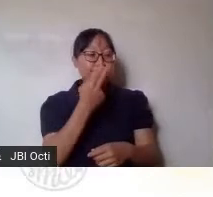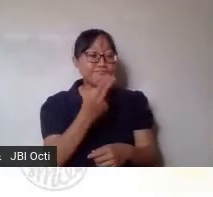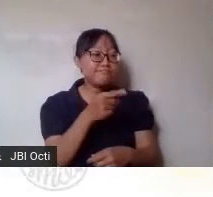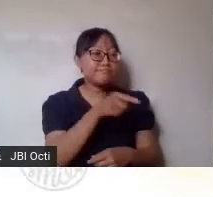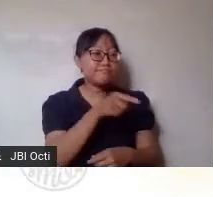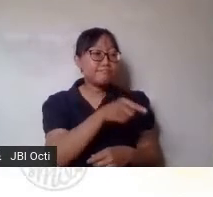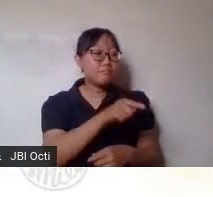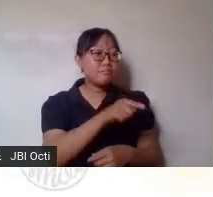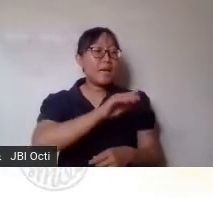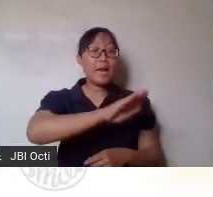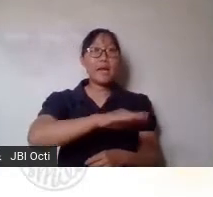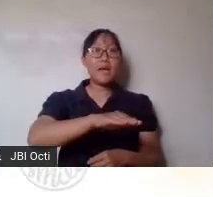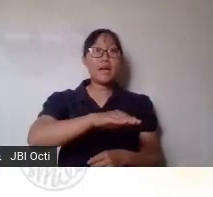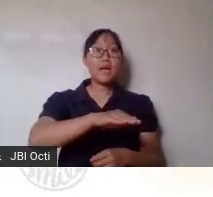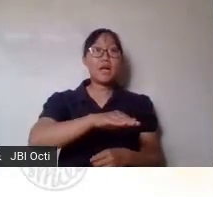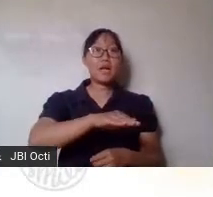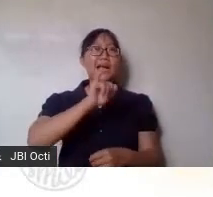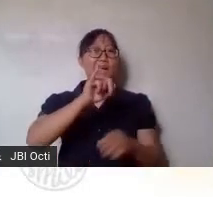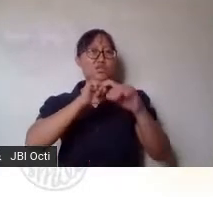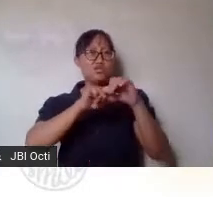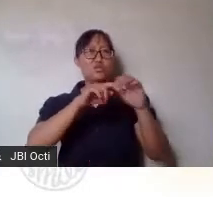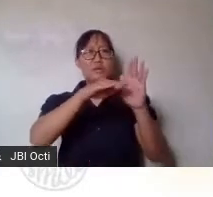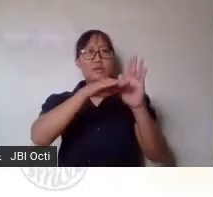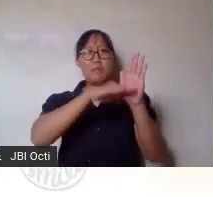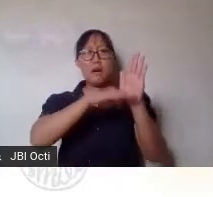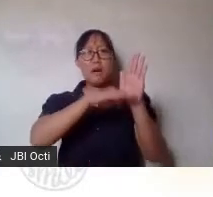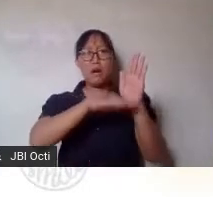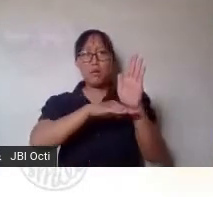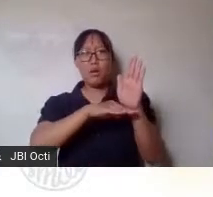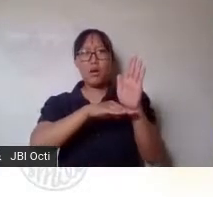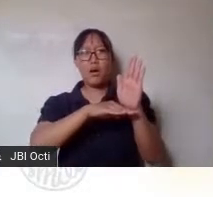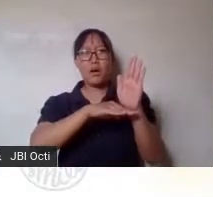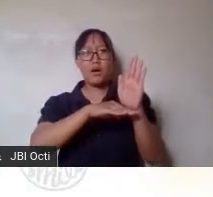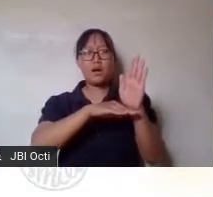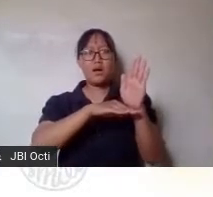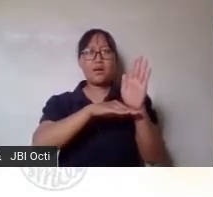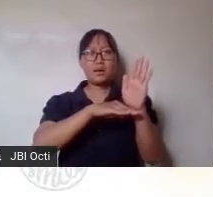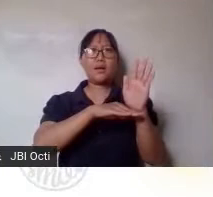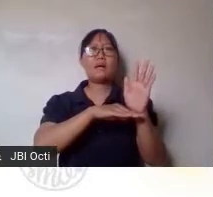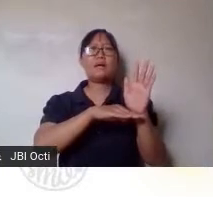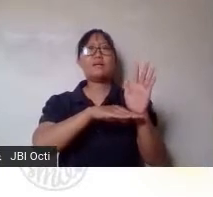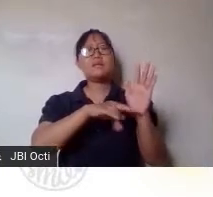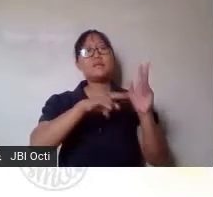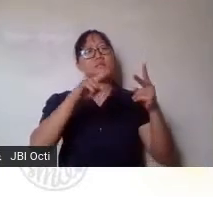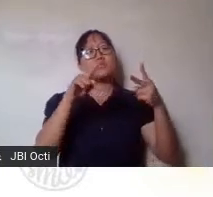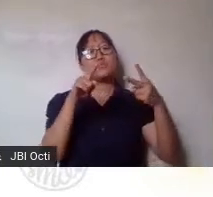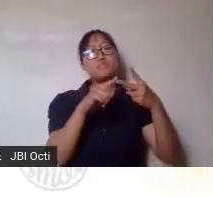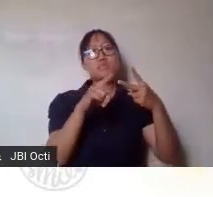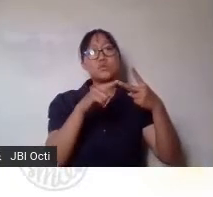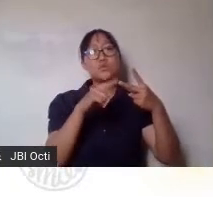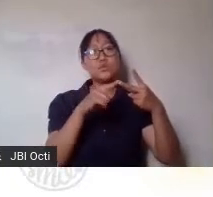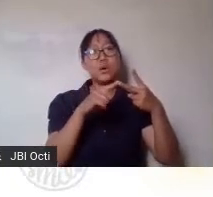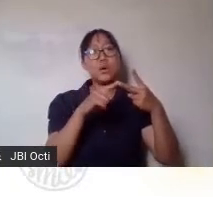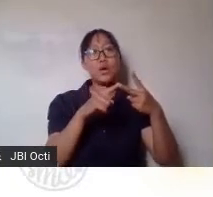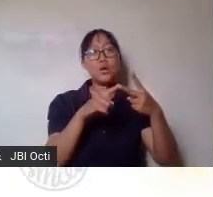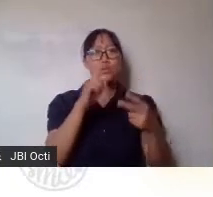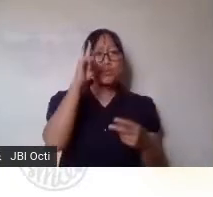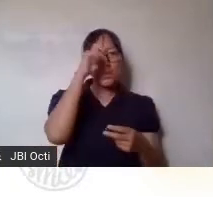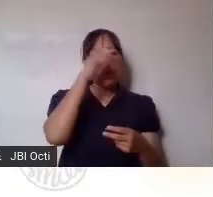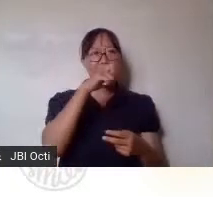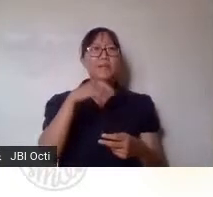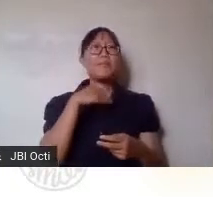normal. Sementara satunya lagi kita sebut sebagai kesulitan belajar spesifik. Kesulitan belajar